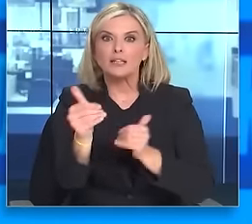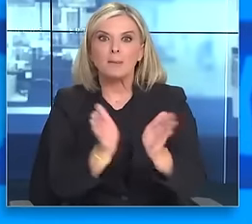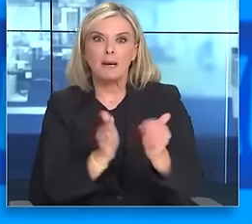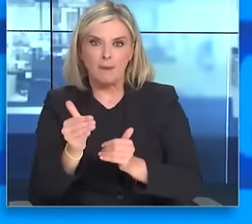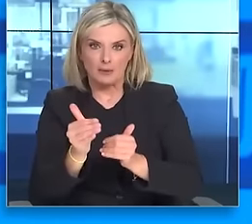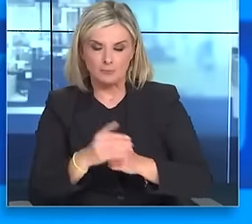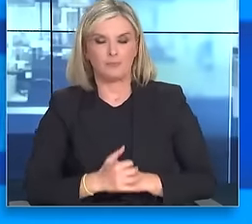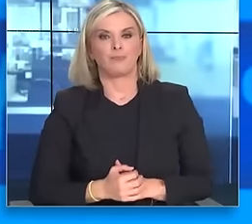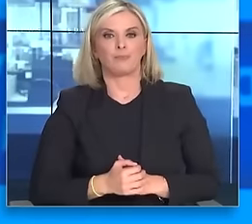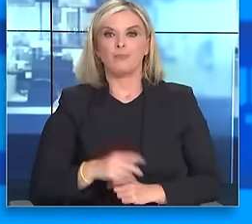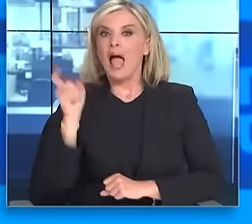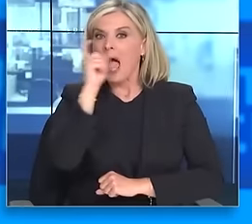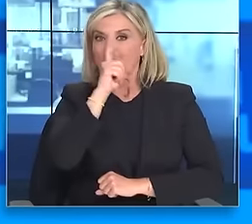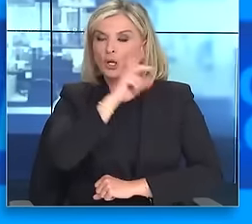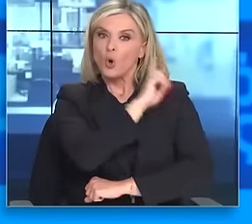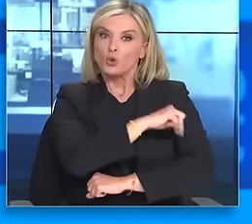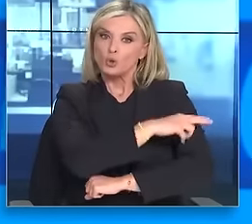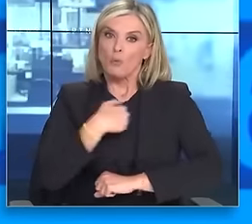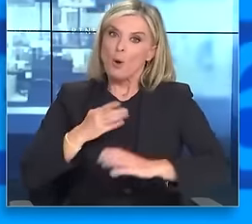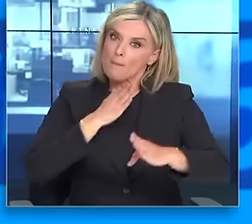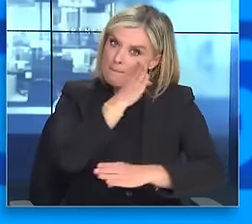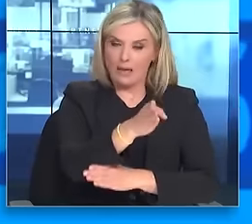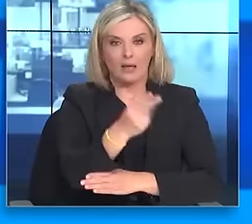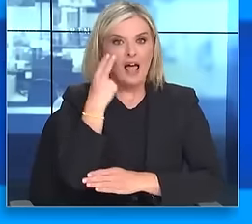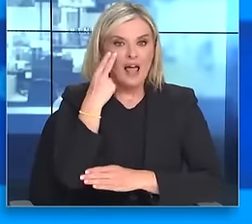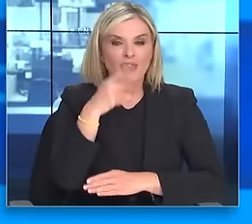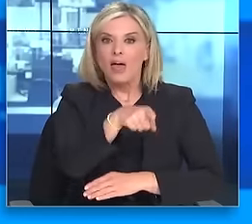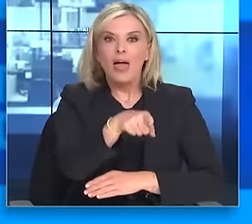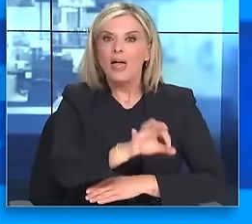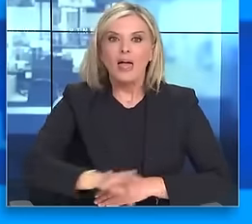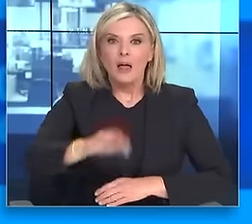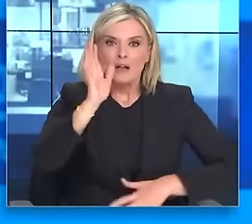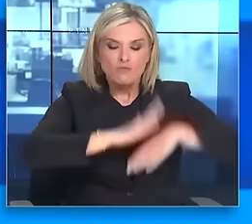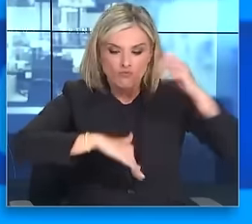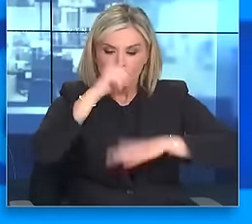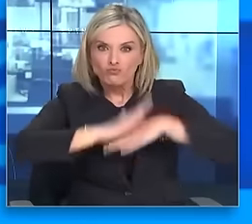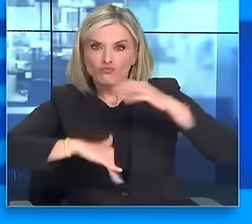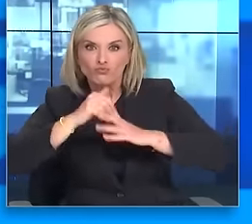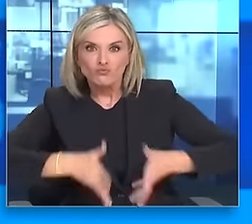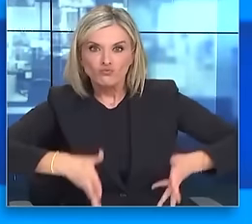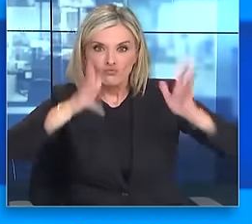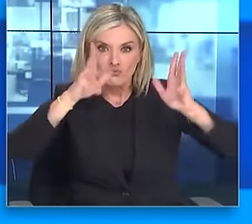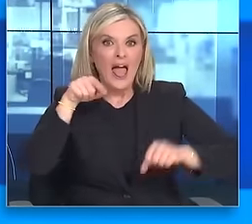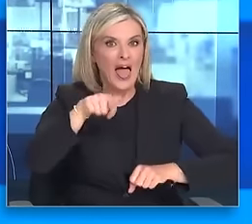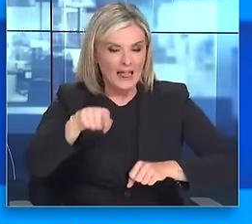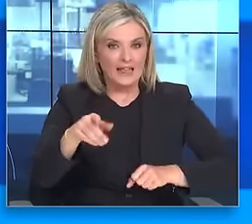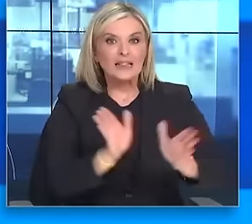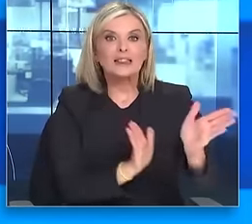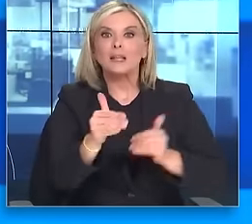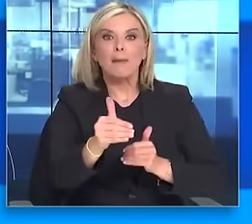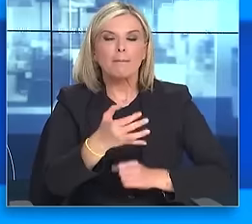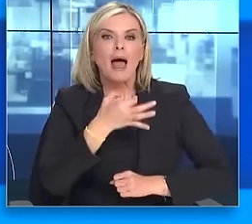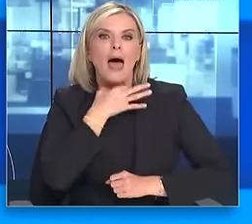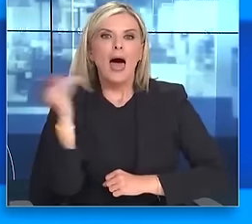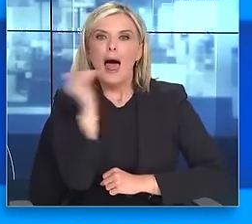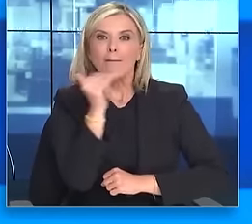για το Αττικό. Στο Αττικό πήγα και επισκέφτηκα το εργοτάξιο. Το τμήμα επειγόντων περιστατικών του Αττικού θα γίνει το πιο σύγχρονο στη χώρα, για να μπορεί να υποδεχθεί και τα